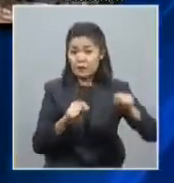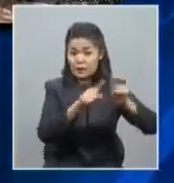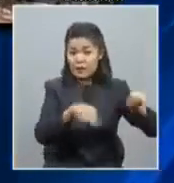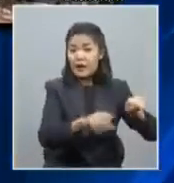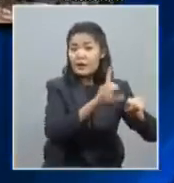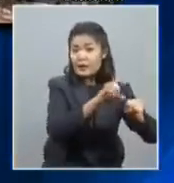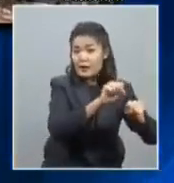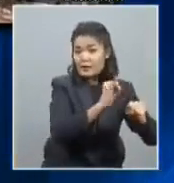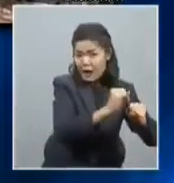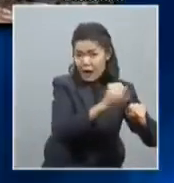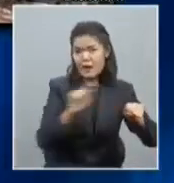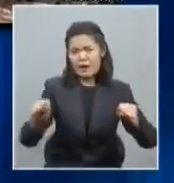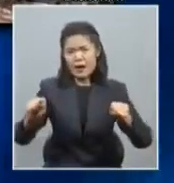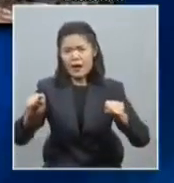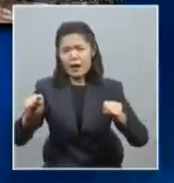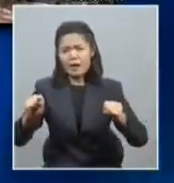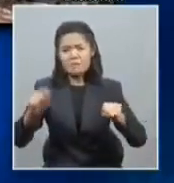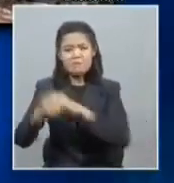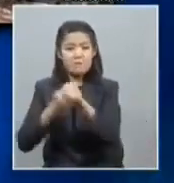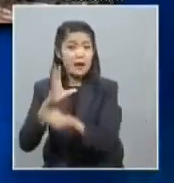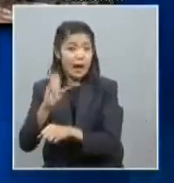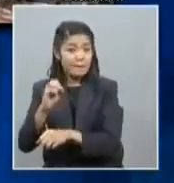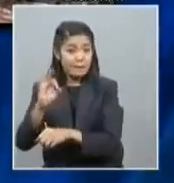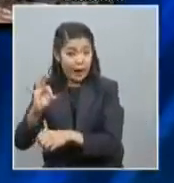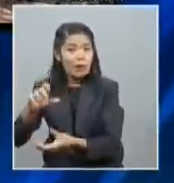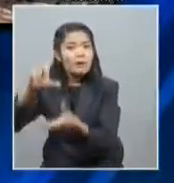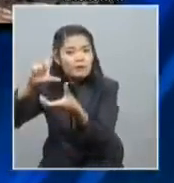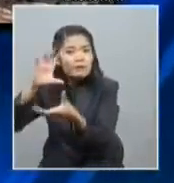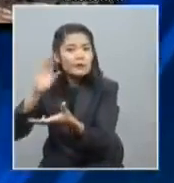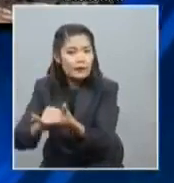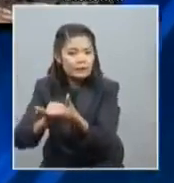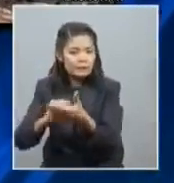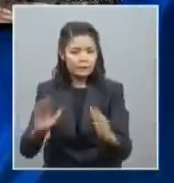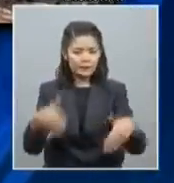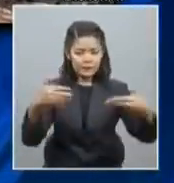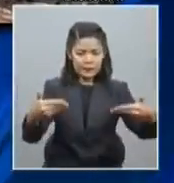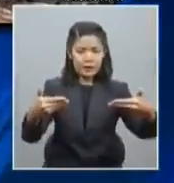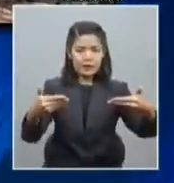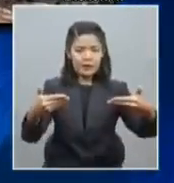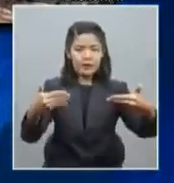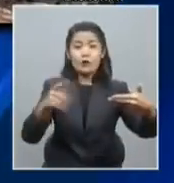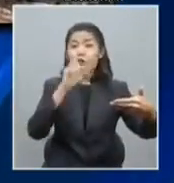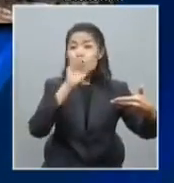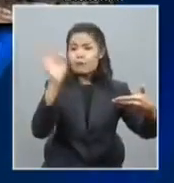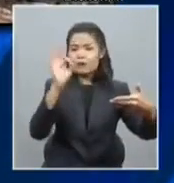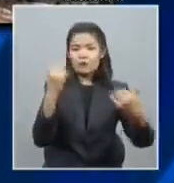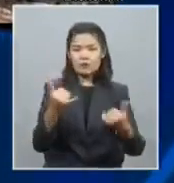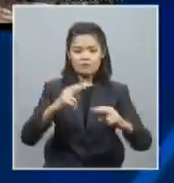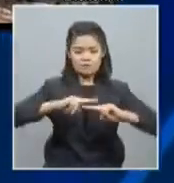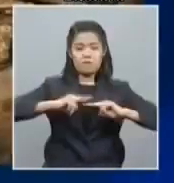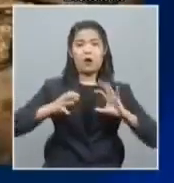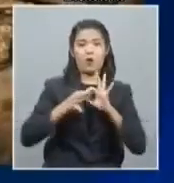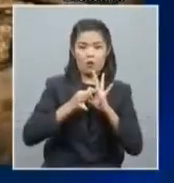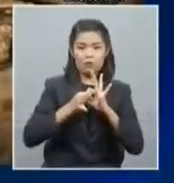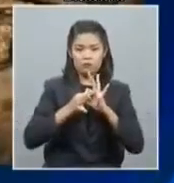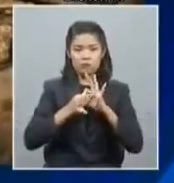คล้ายและเหมือนกันมากแต่ล่าสุดเนี่ยผู้ใช้ Twitter รายนี้เซตเป็น private หรือว่าเซตเป็นส่วนบุคคลไม่สามาร